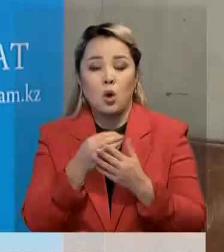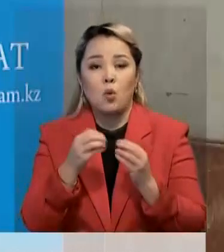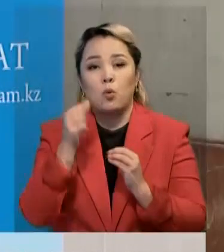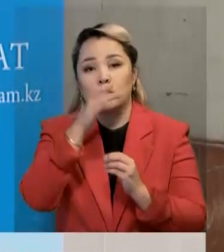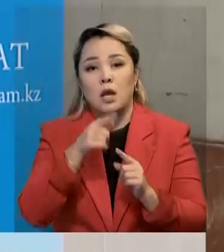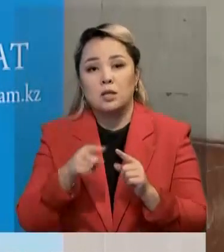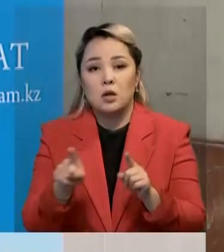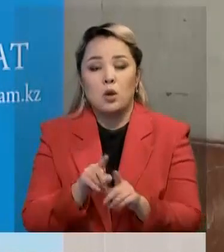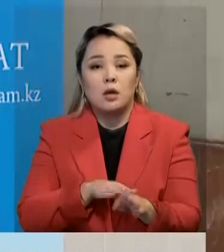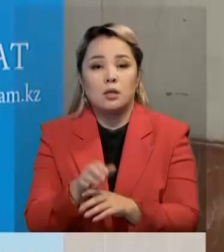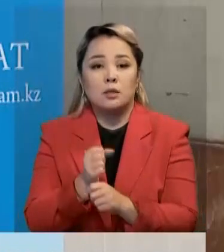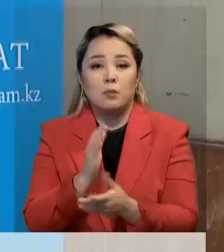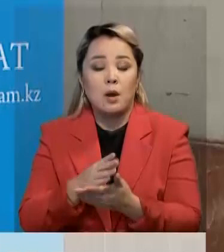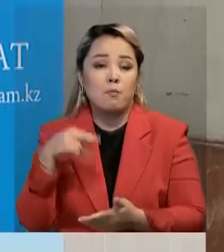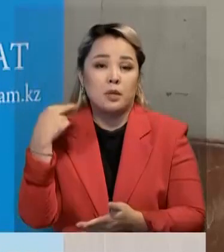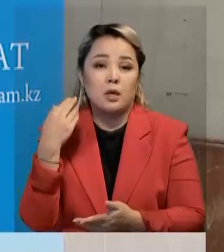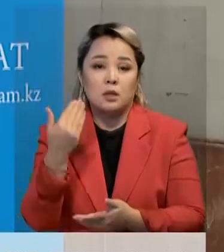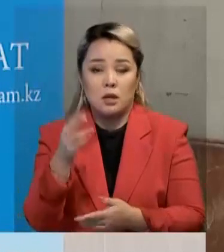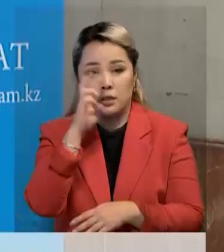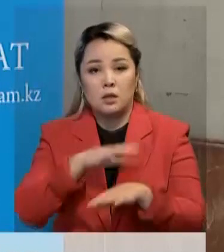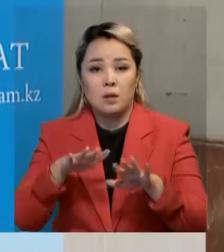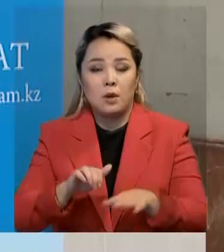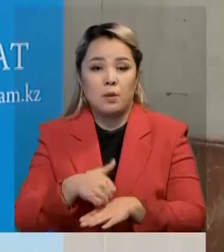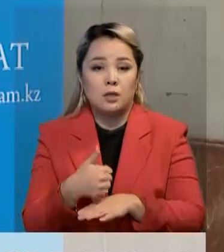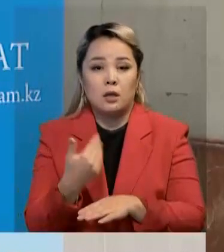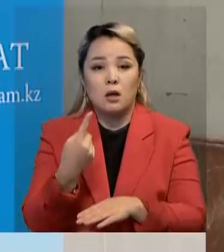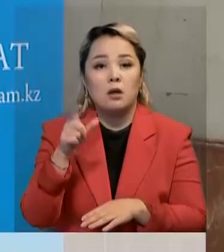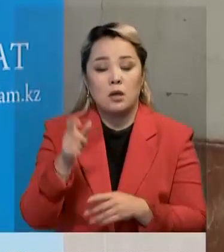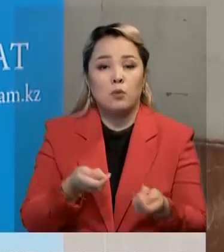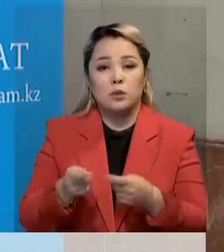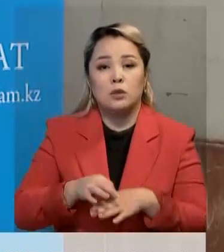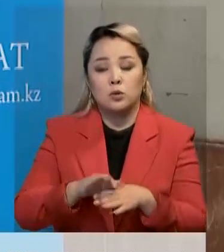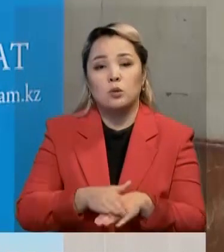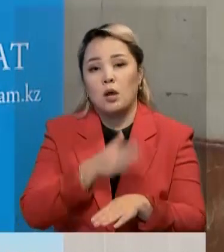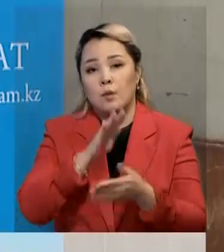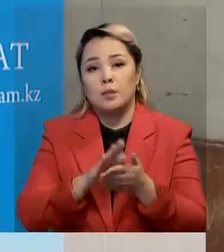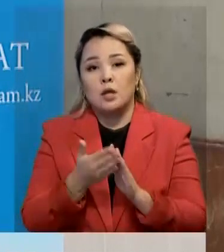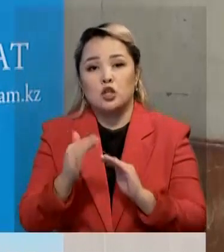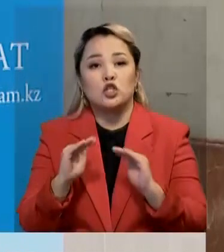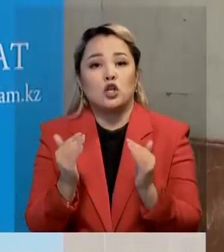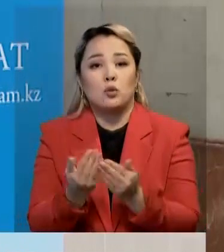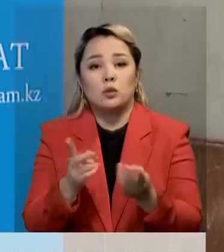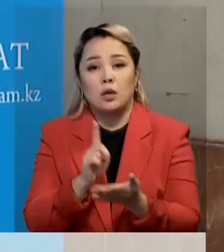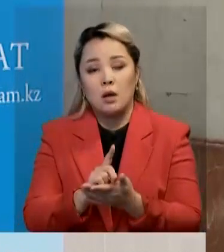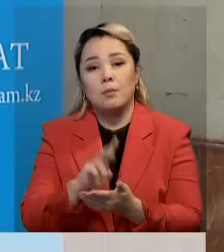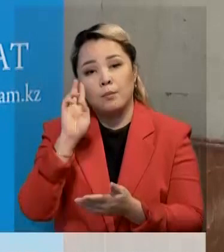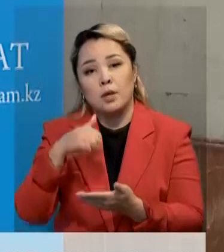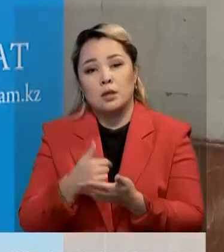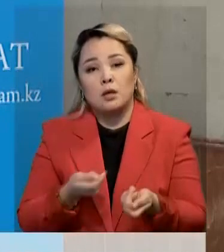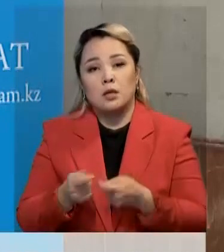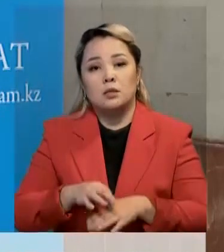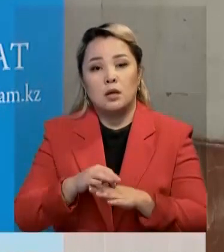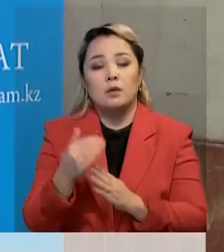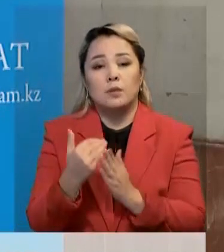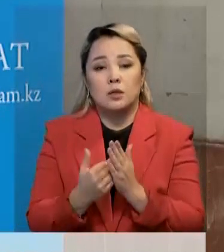бойы атқарады. Сондықтан президент елде биліктің бір адамның қолында ұзақ уақыт болуын шектеу үшін билікті